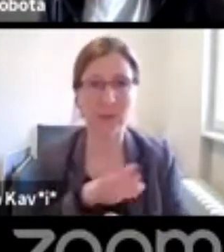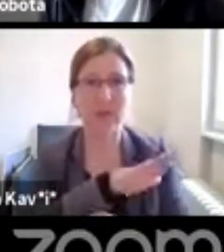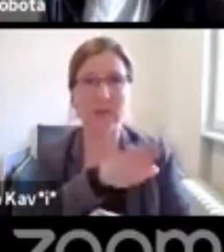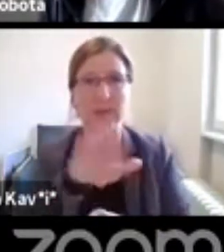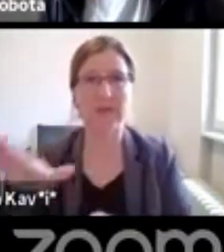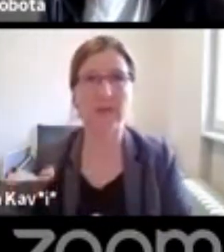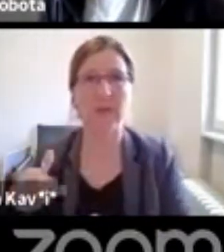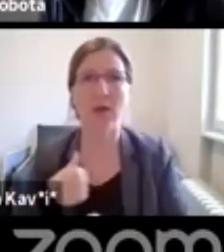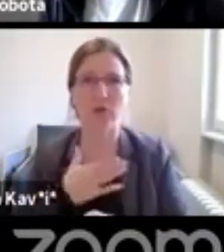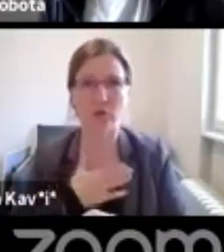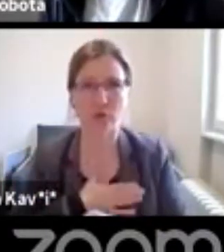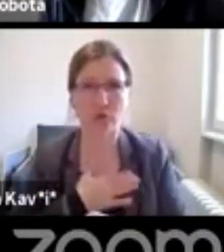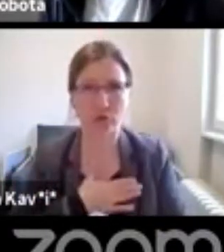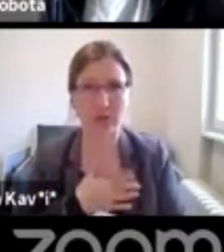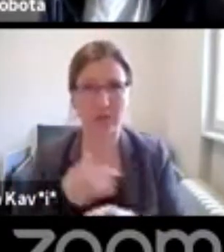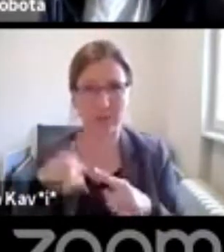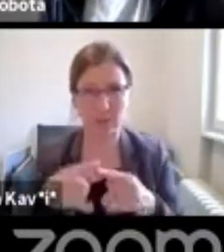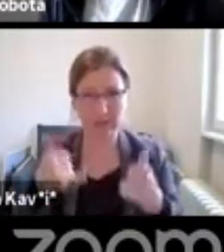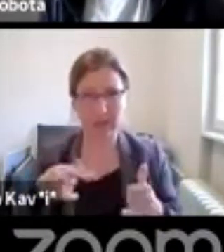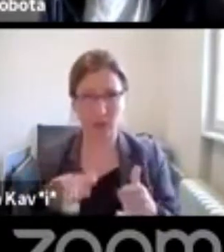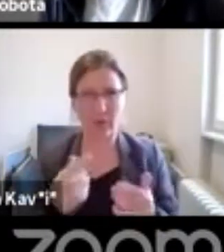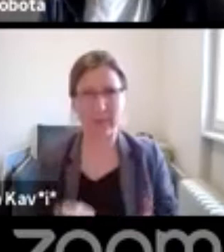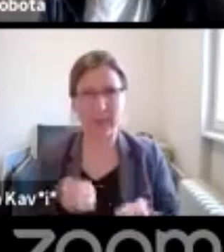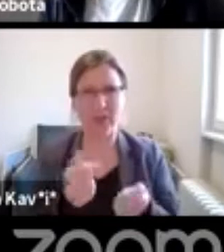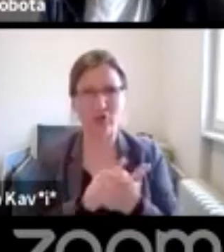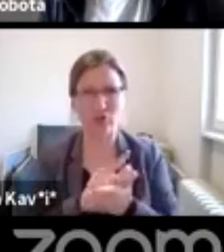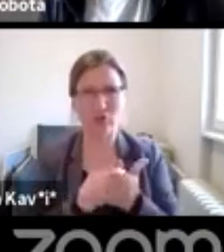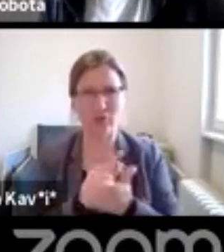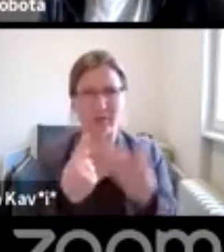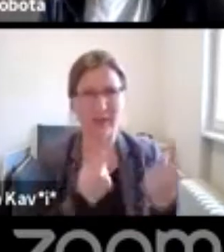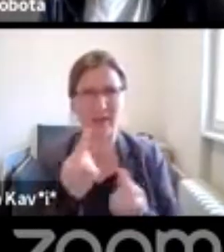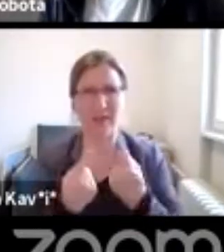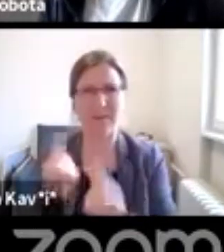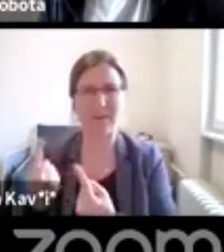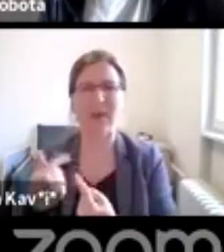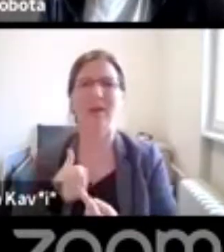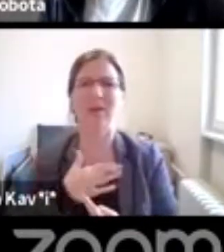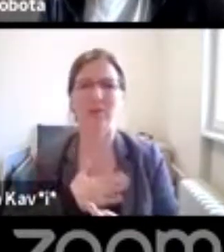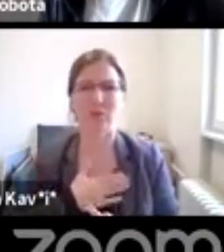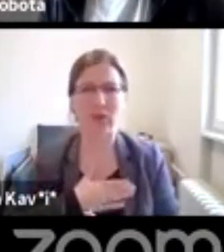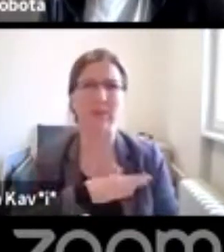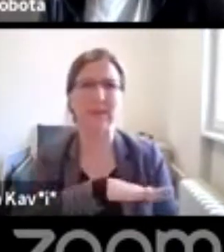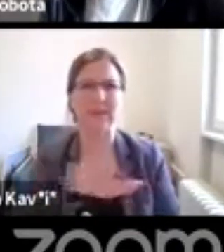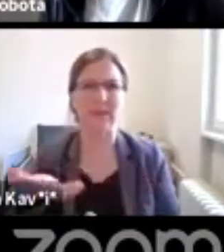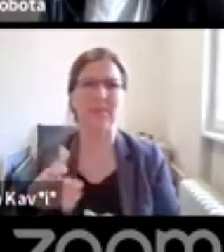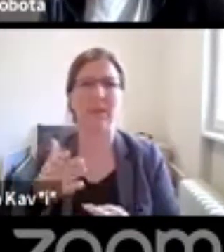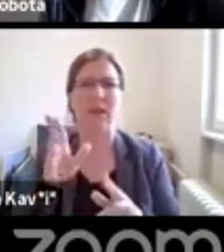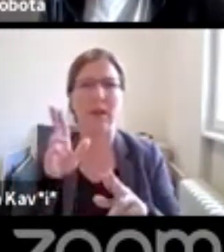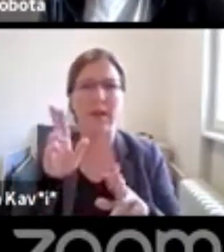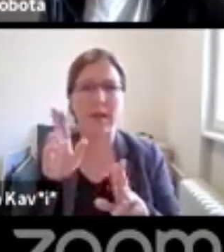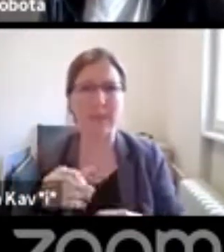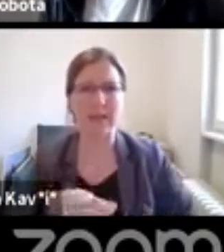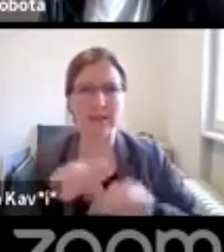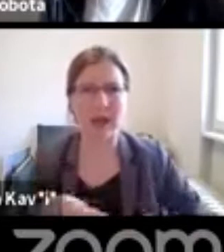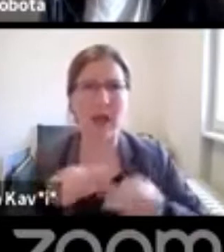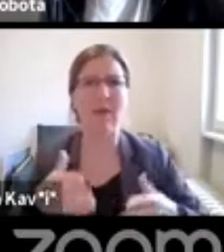zaželjeti da u ovim teškim vremenima da ih prati na neki način zdravlje, veselja i radost,